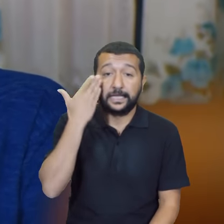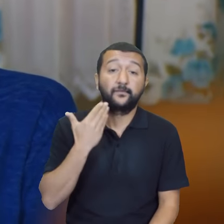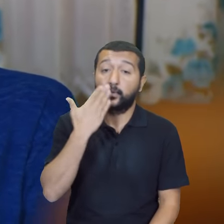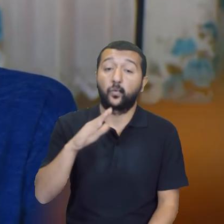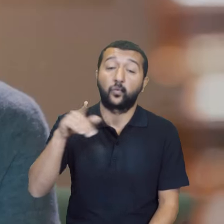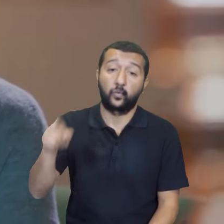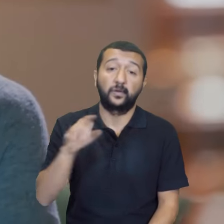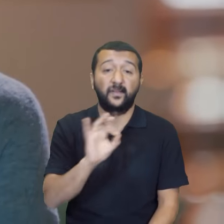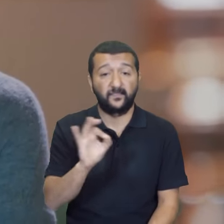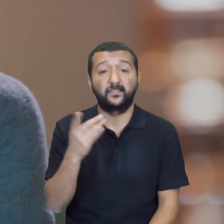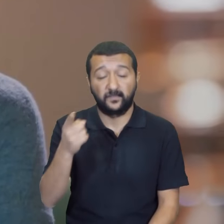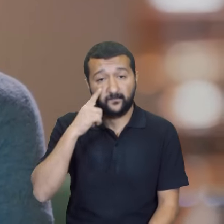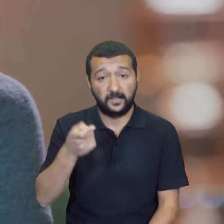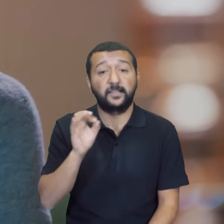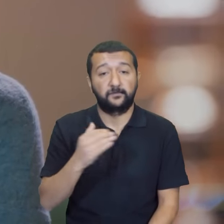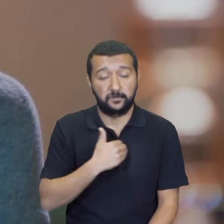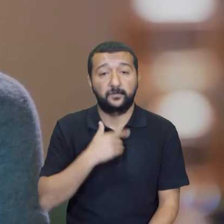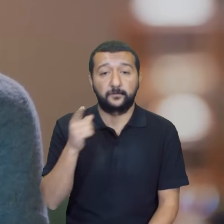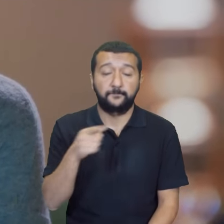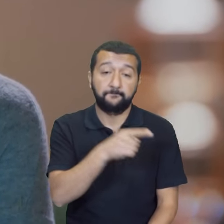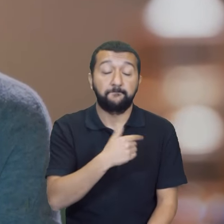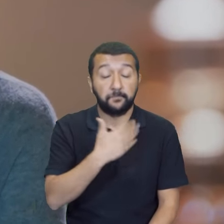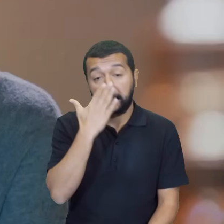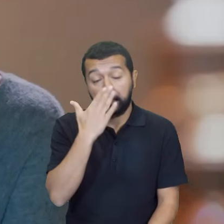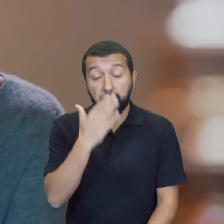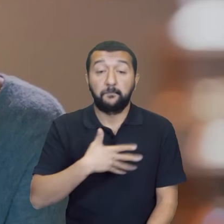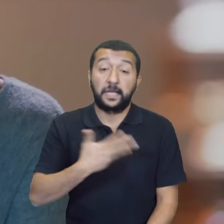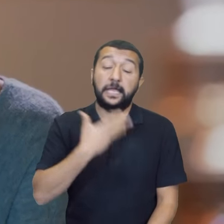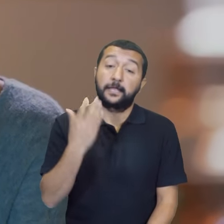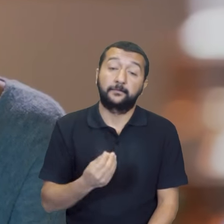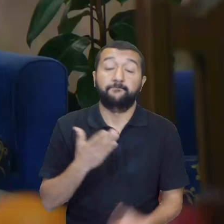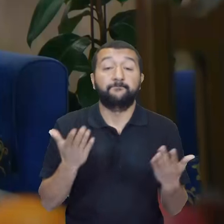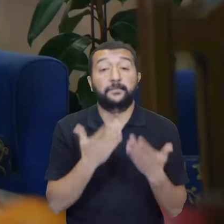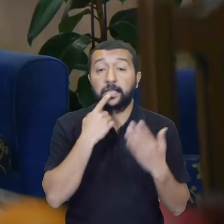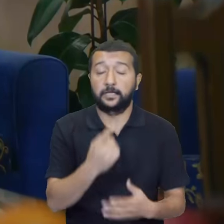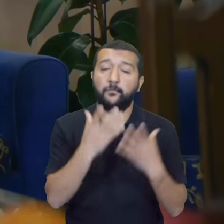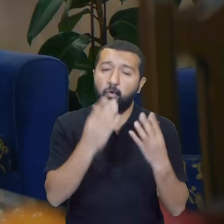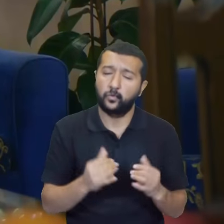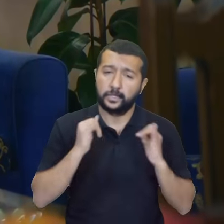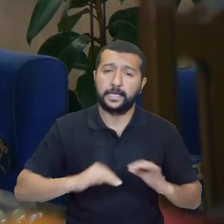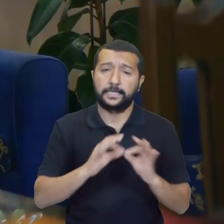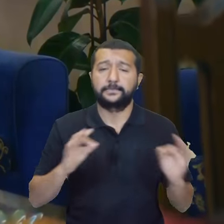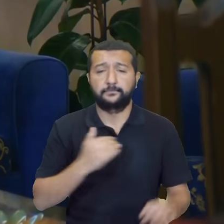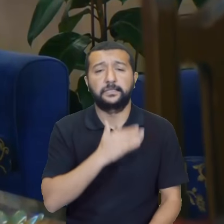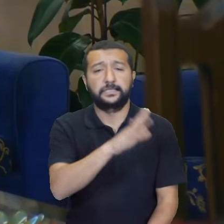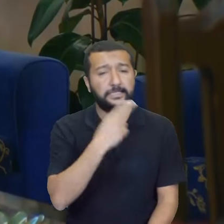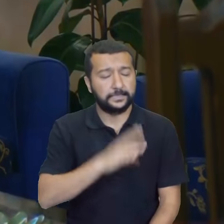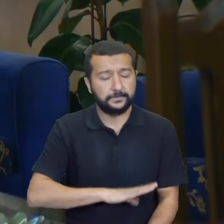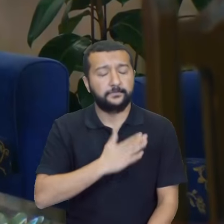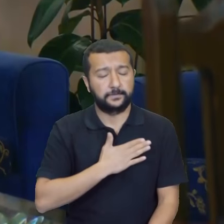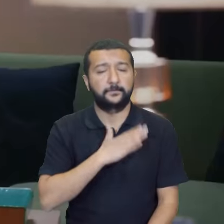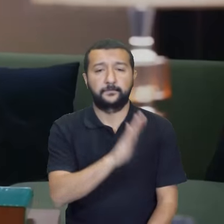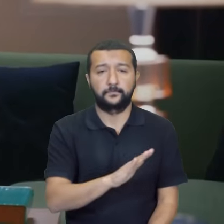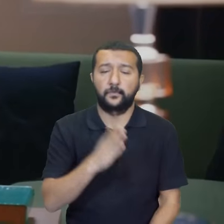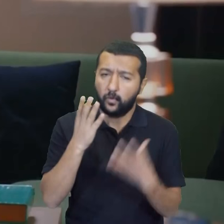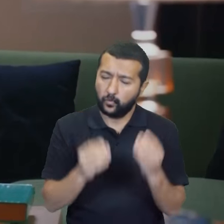yoktu oğlanın. Evet ya, fark ettim ben de onu. Ben de telaşlandım birazcık, ne diyeyim. Oldu, rahatsız ettim ben seni kızım, sağ